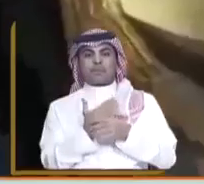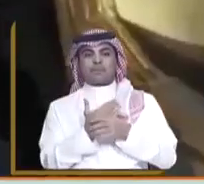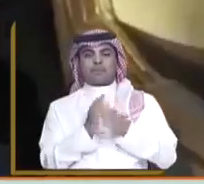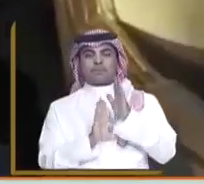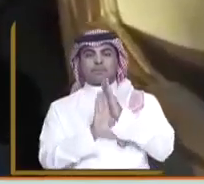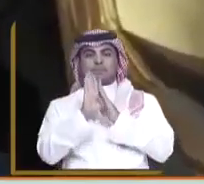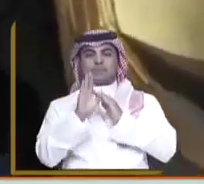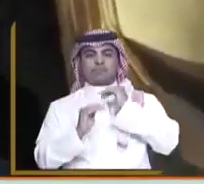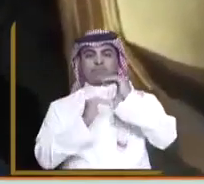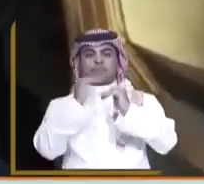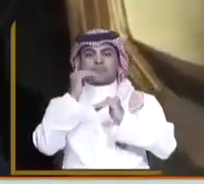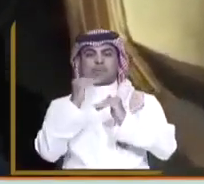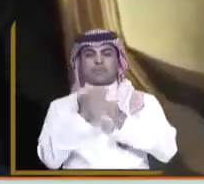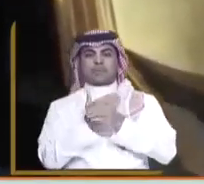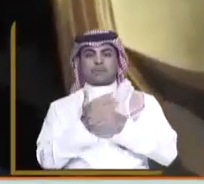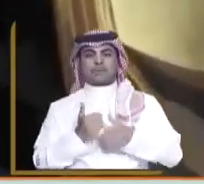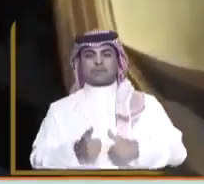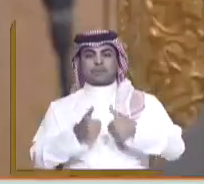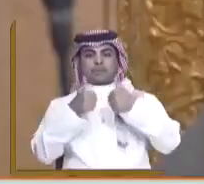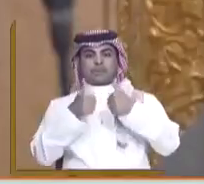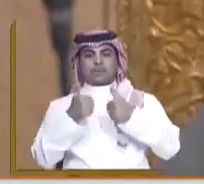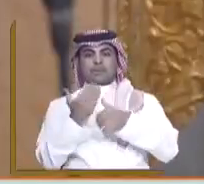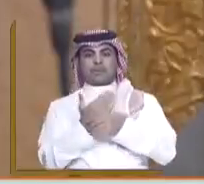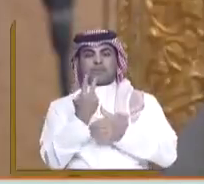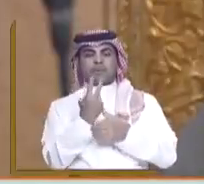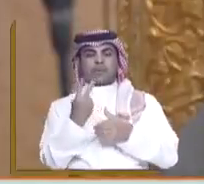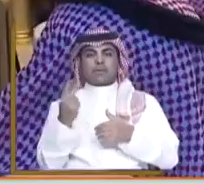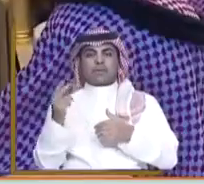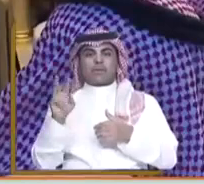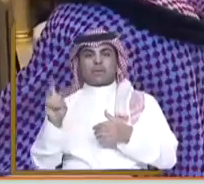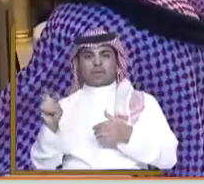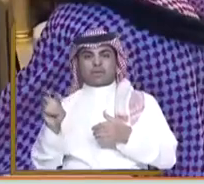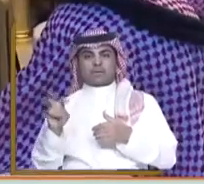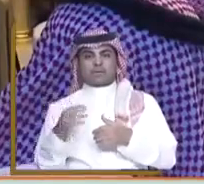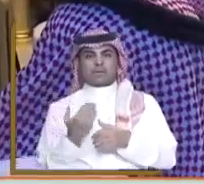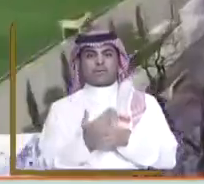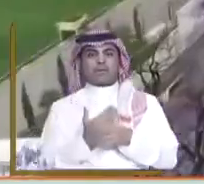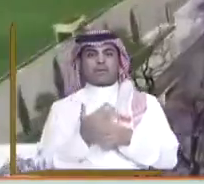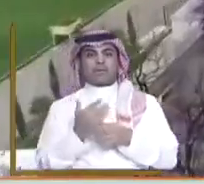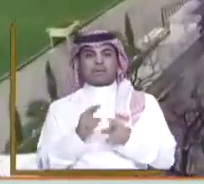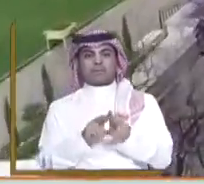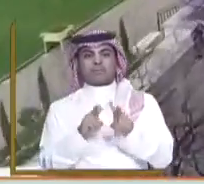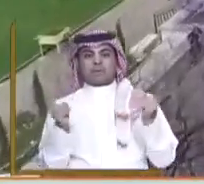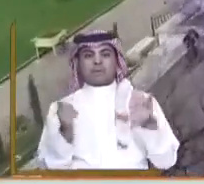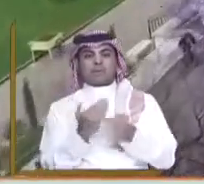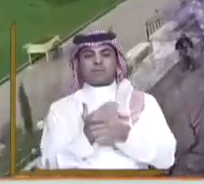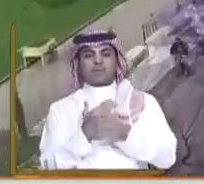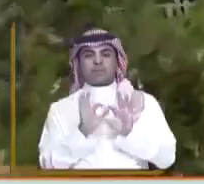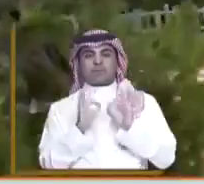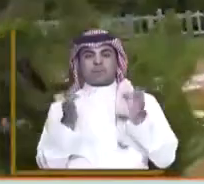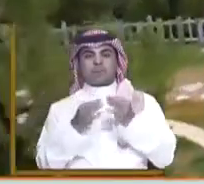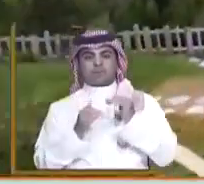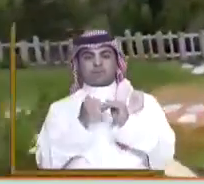مؤشرات دوليه مختلفه النشاطات رؤيه 2030 شكلت علامه فارقه لبناء مجتمع